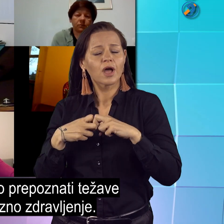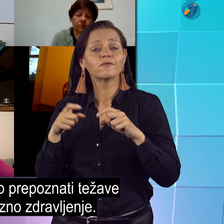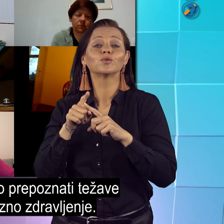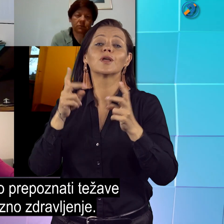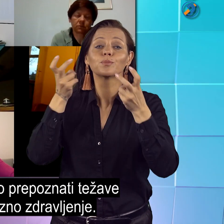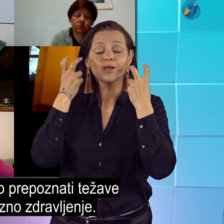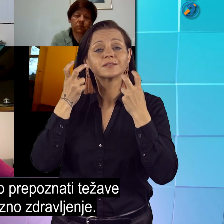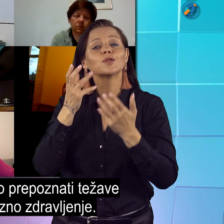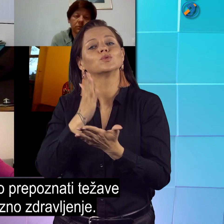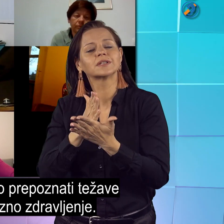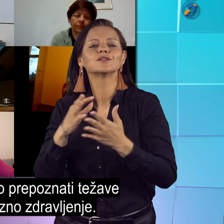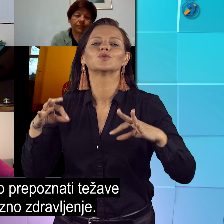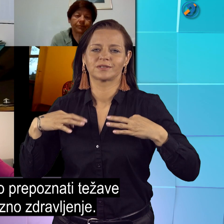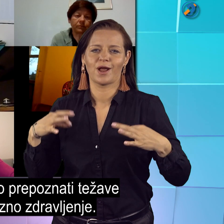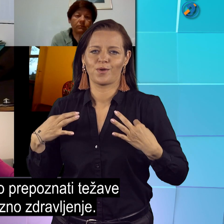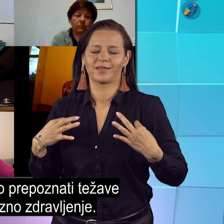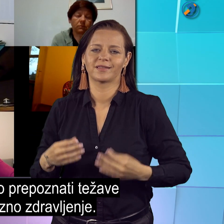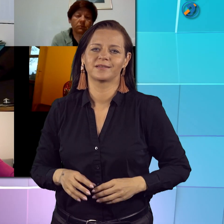ustrezno zdravljenje.